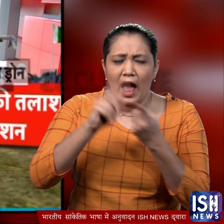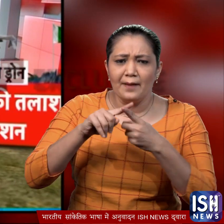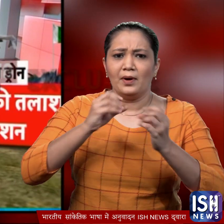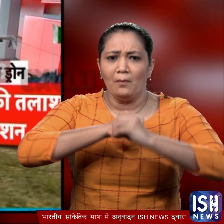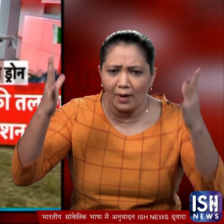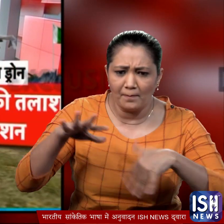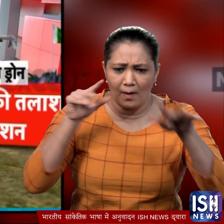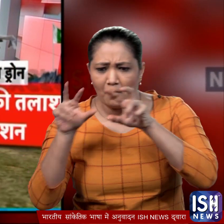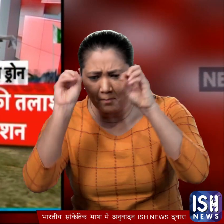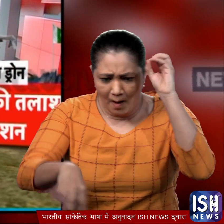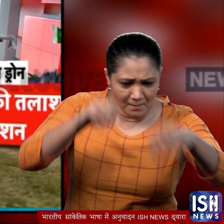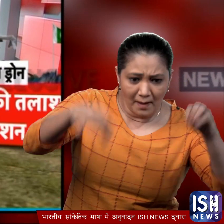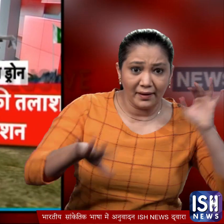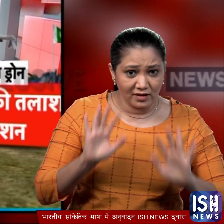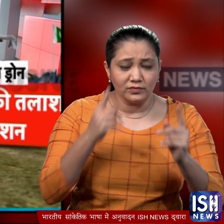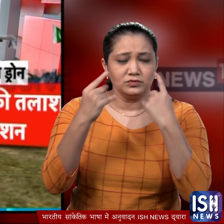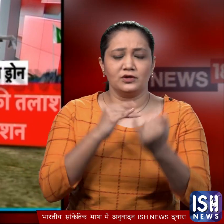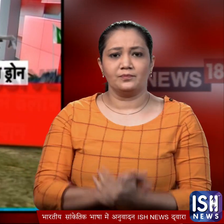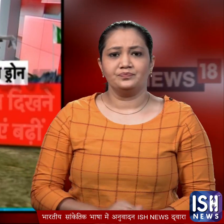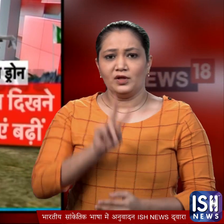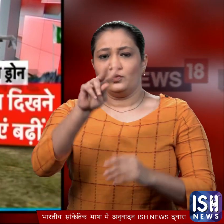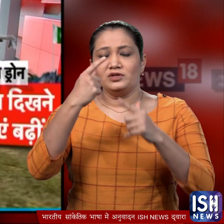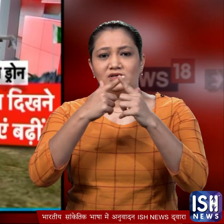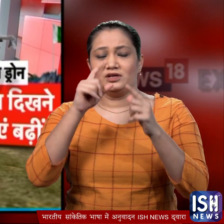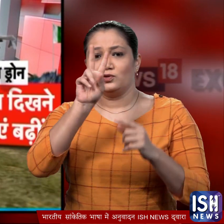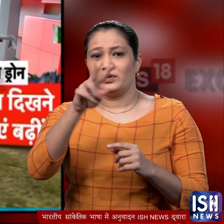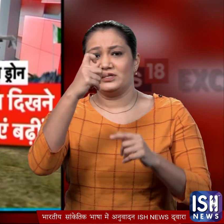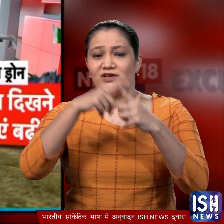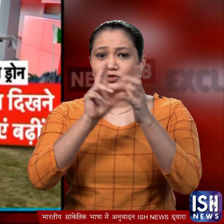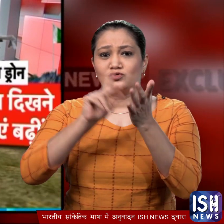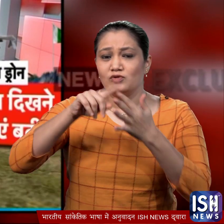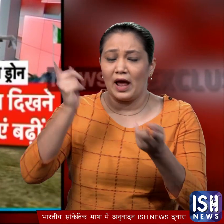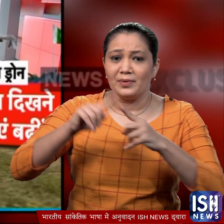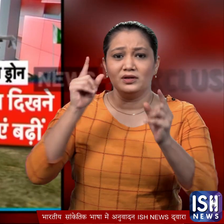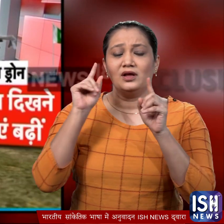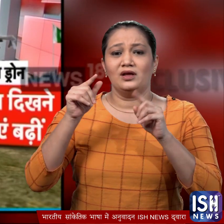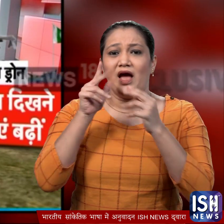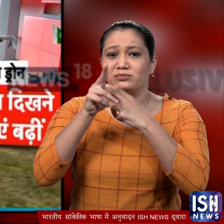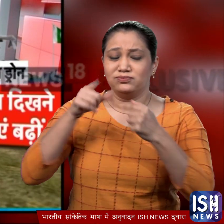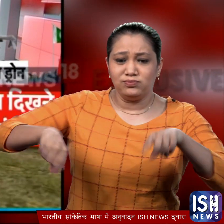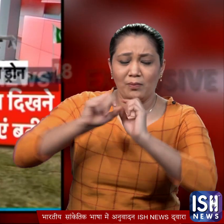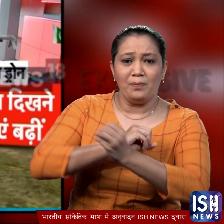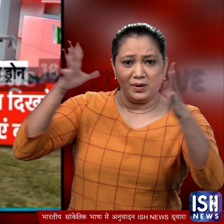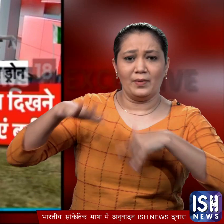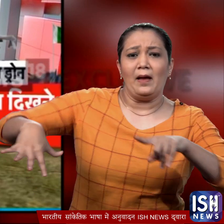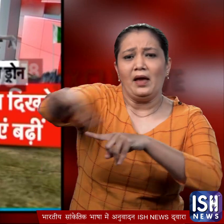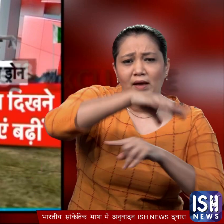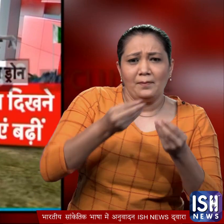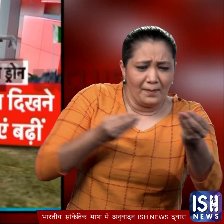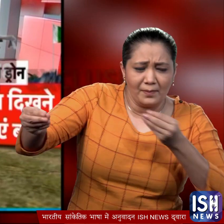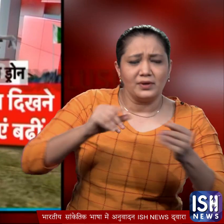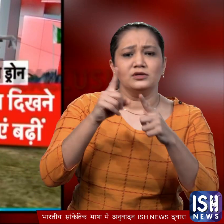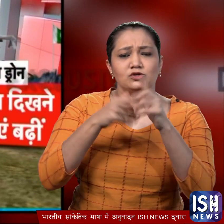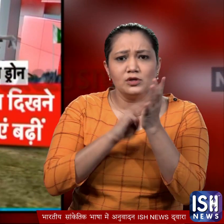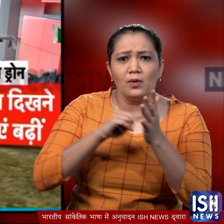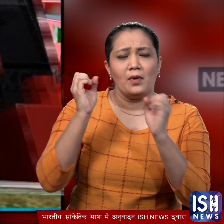कोई विस्फोटक तो नहीं गिराया। 27 जून को जम्मू एयरफोर्स स्टेशन पर ड्रोन से हुए हमले के बाद से जम्मू के आसपास के इलाकों में कई